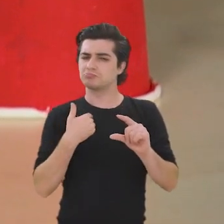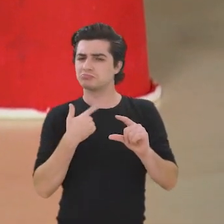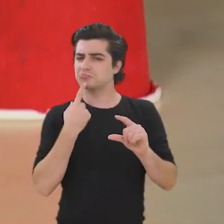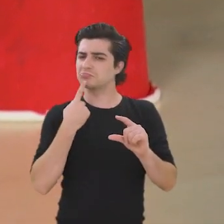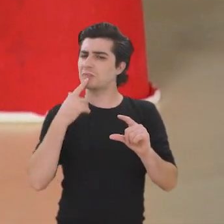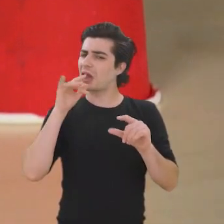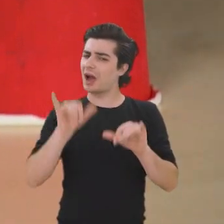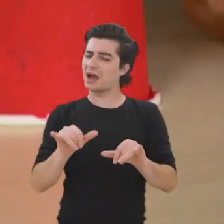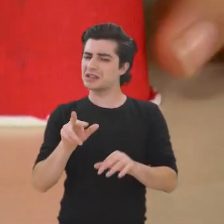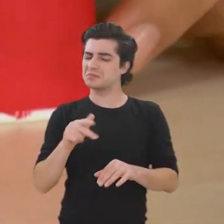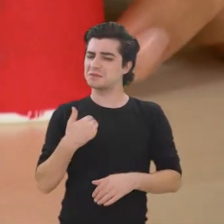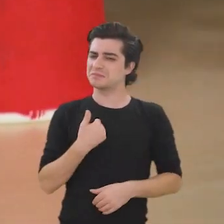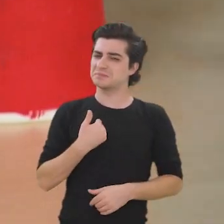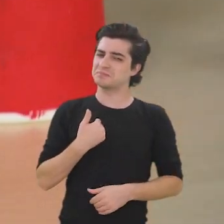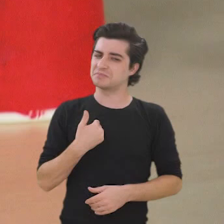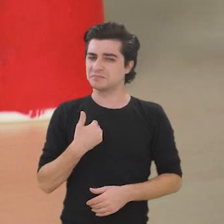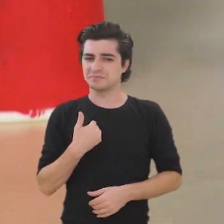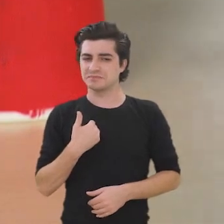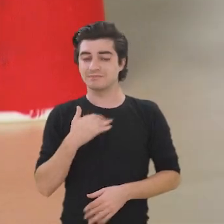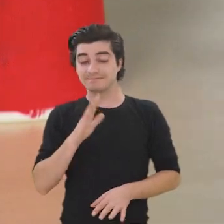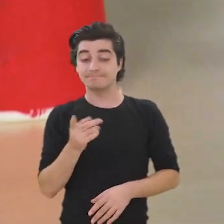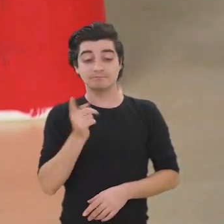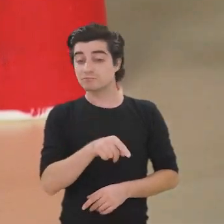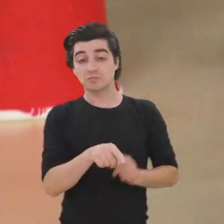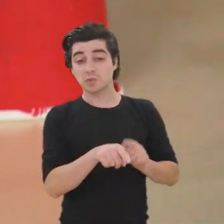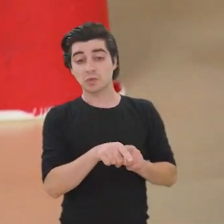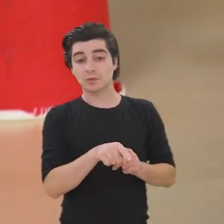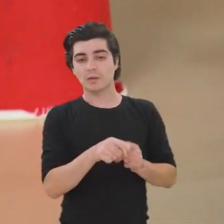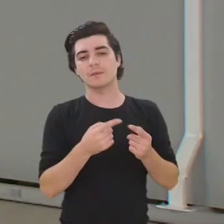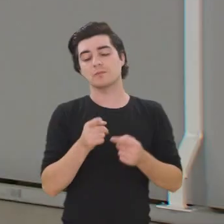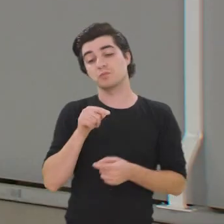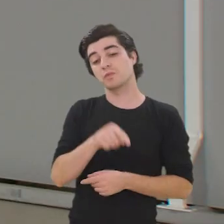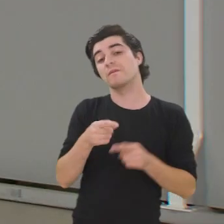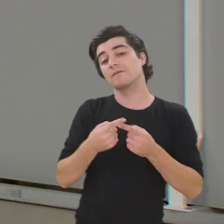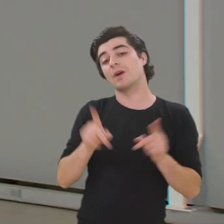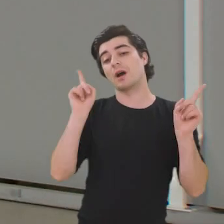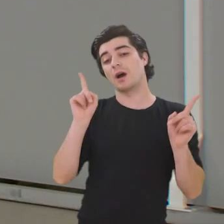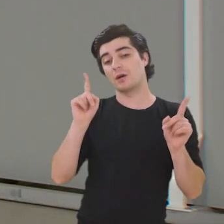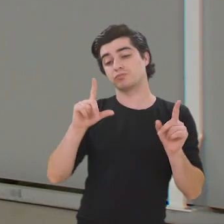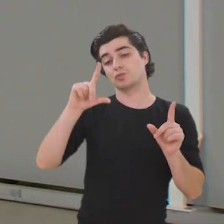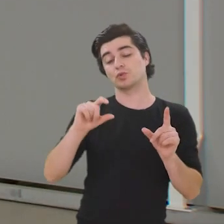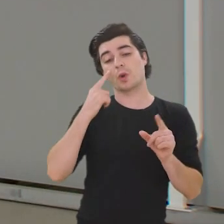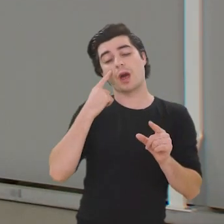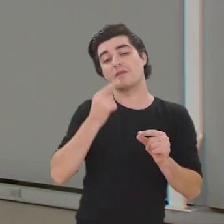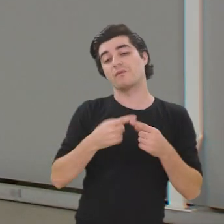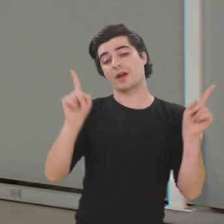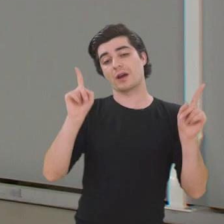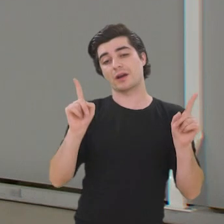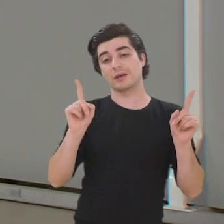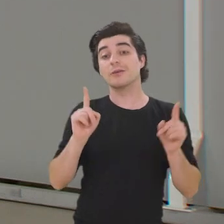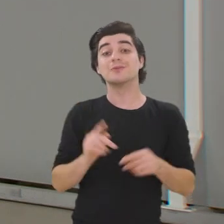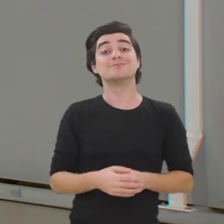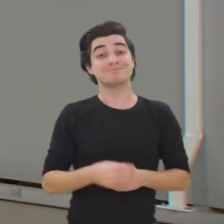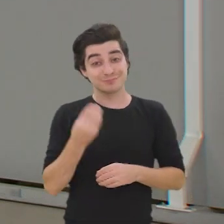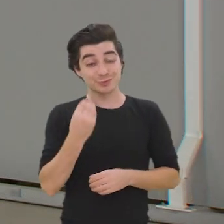Sanki aynı büyüklükte gibi. Peki ya bu bardak? Farklı büyüklükte. Çok güzel.